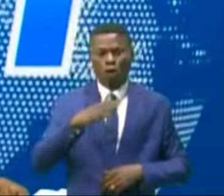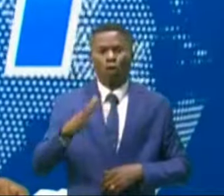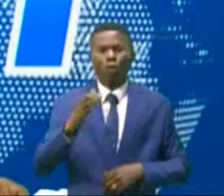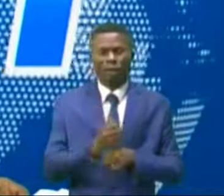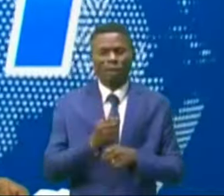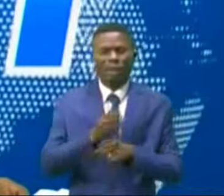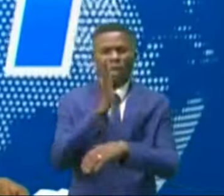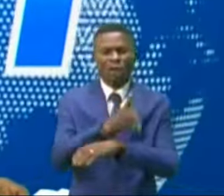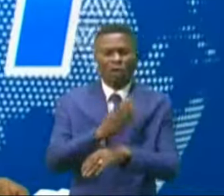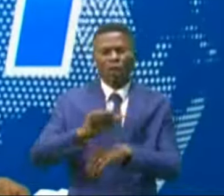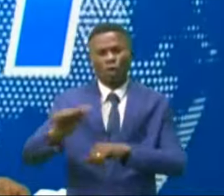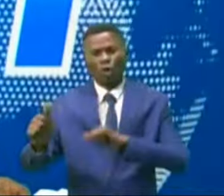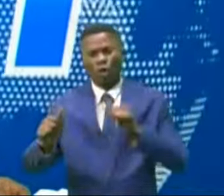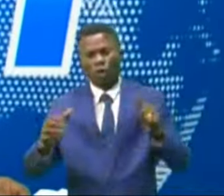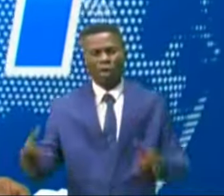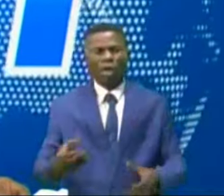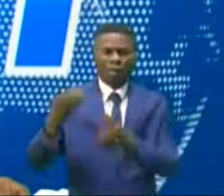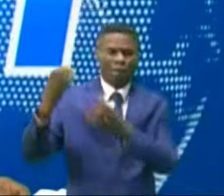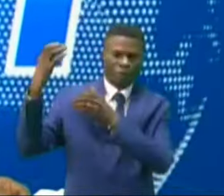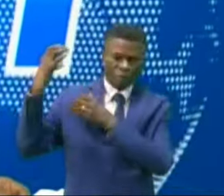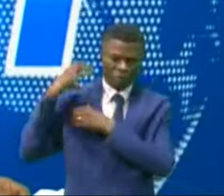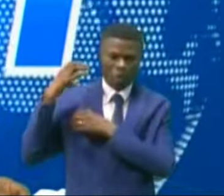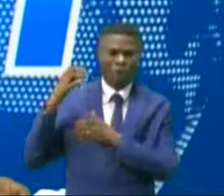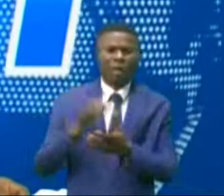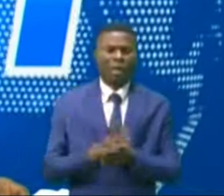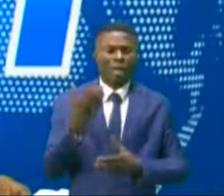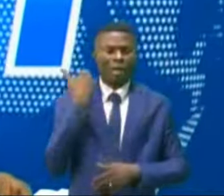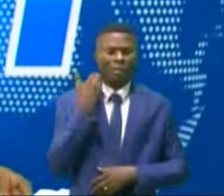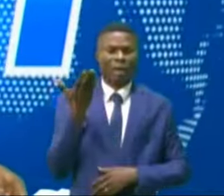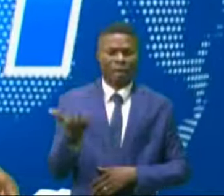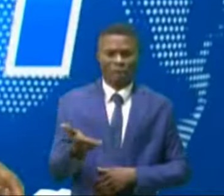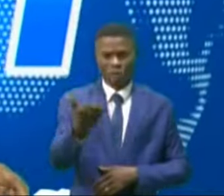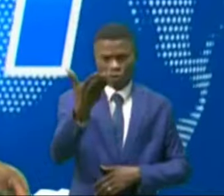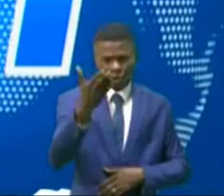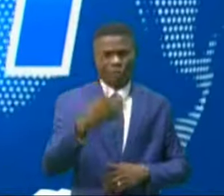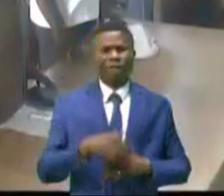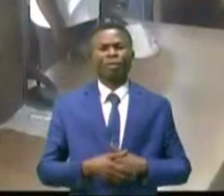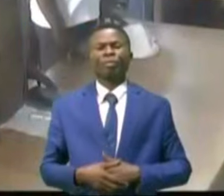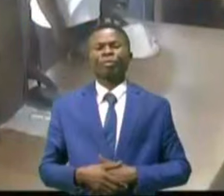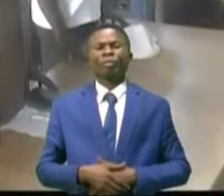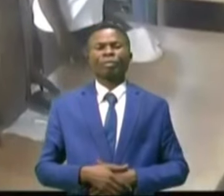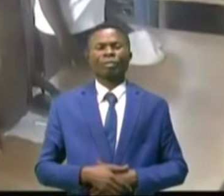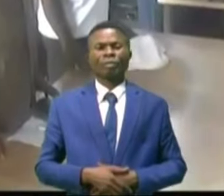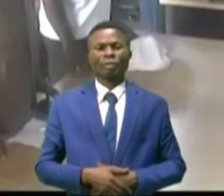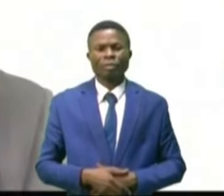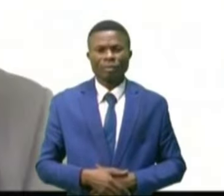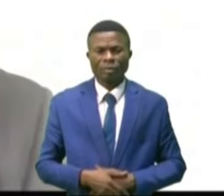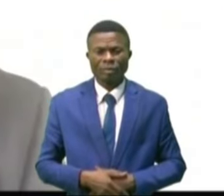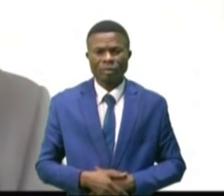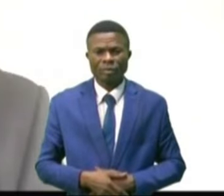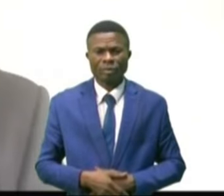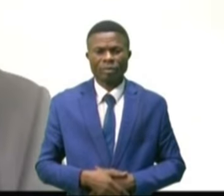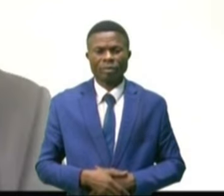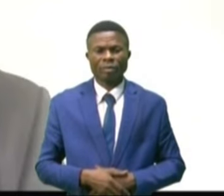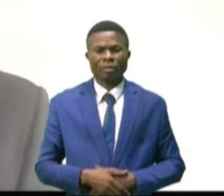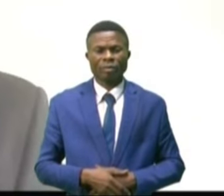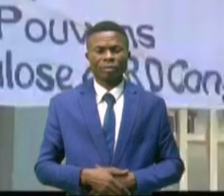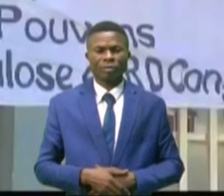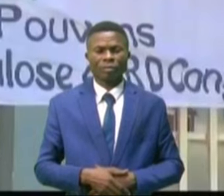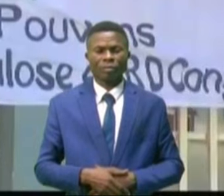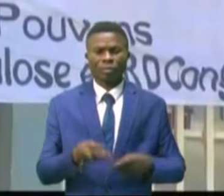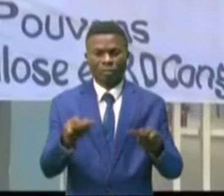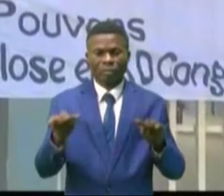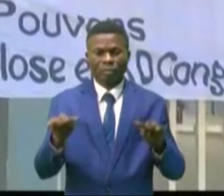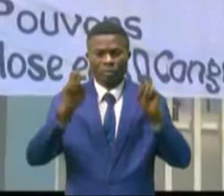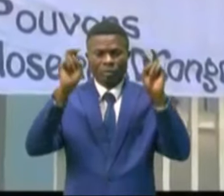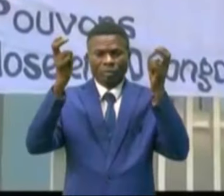uns et les autres sur la prise en charge de cette maladie. Reportage. Cette célébration a eu lieu sous le